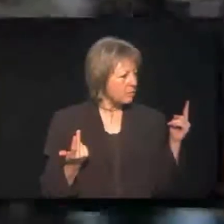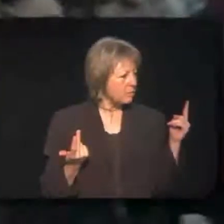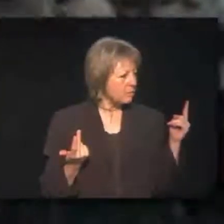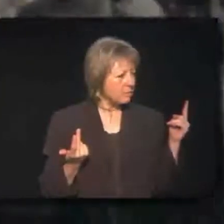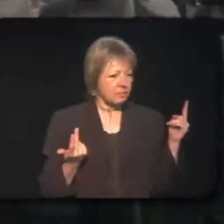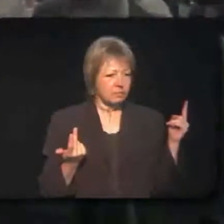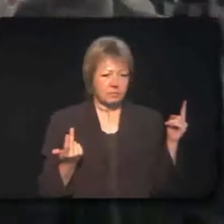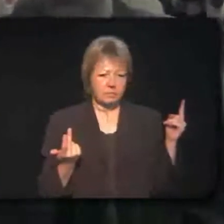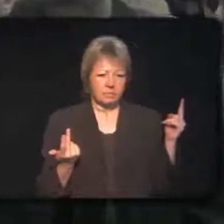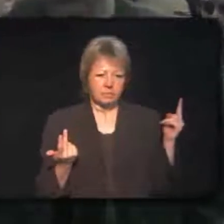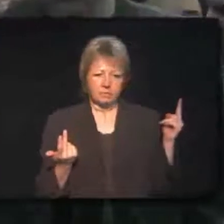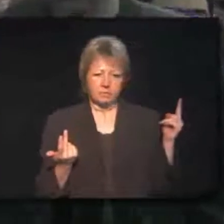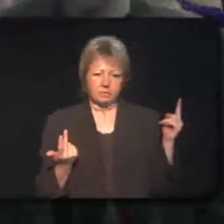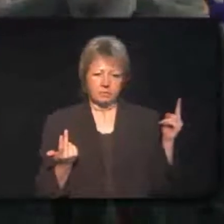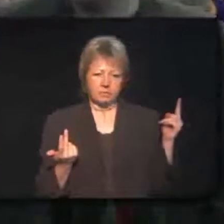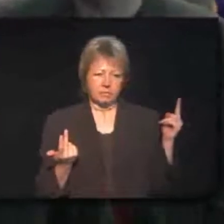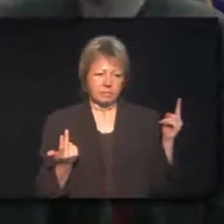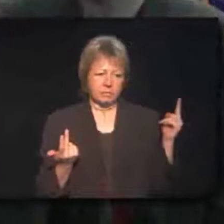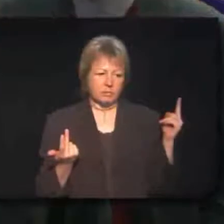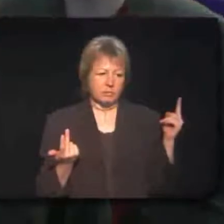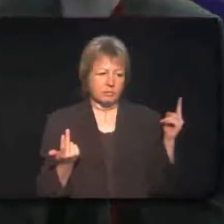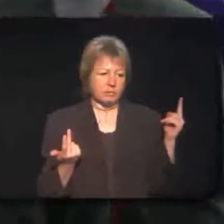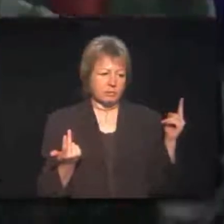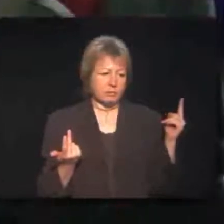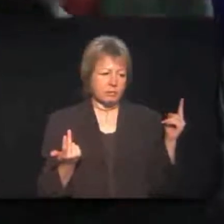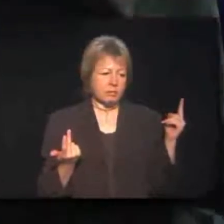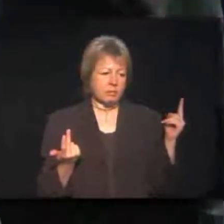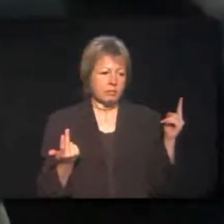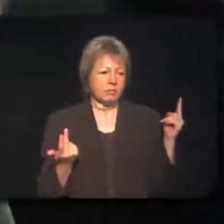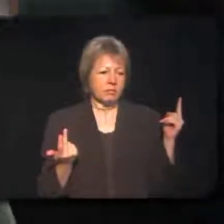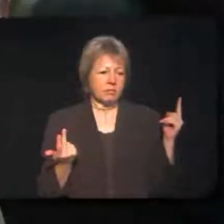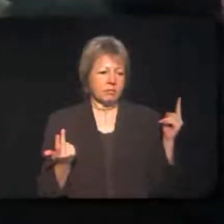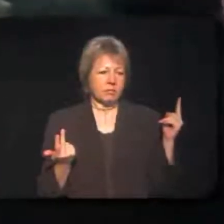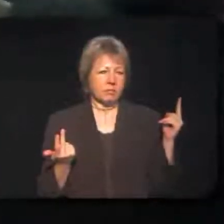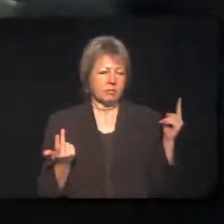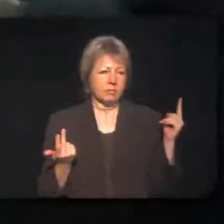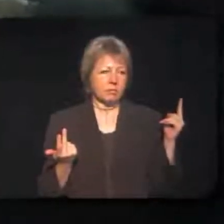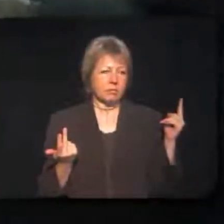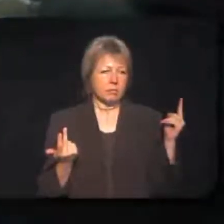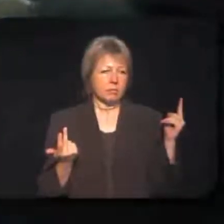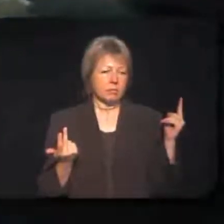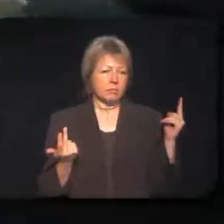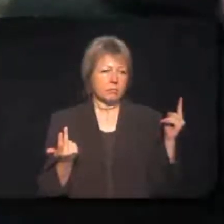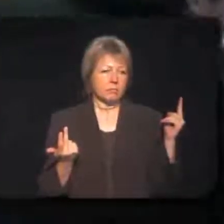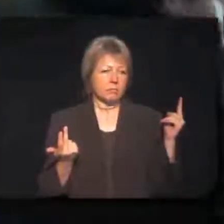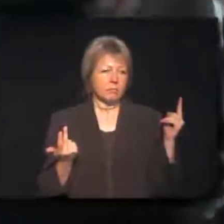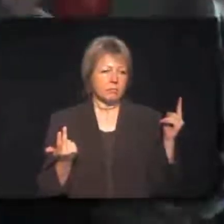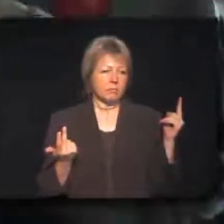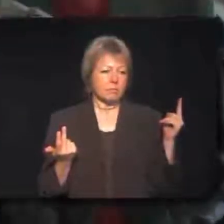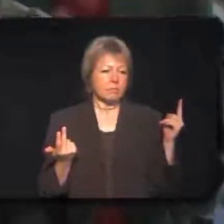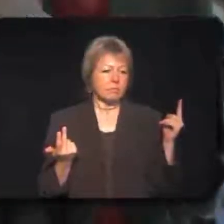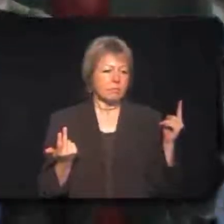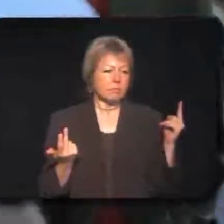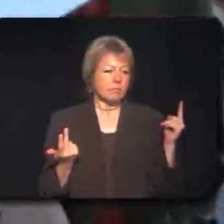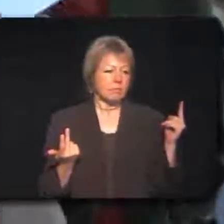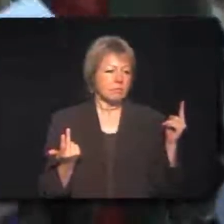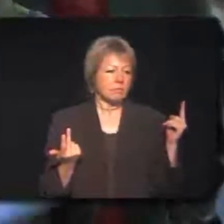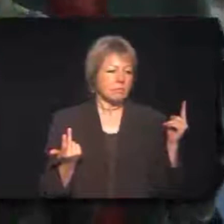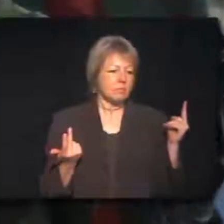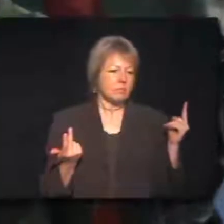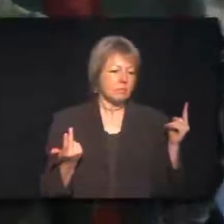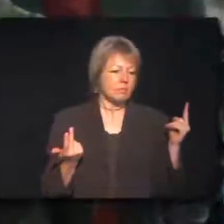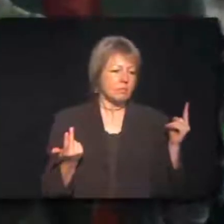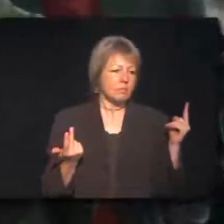ich möchte ein Plädoyer halten für die 12 aber viel lieber für die 21 vielleicht auch für die 35 das